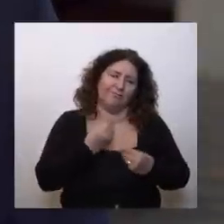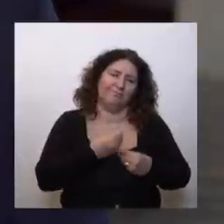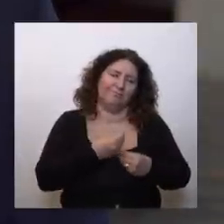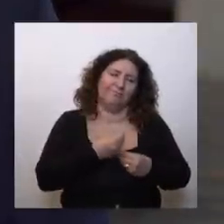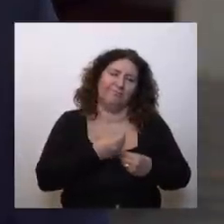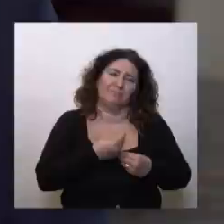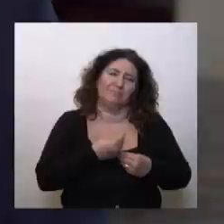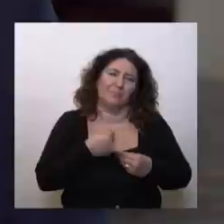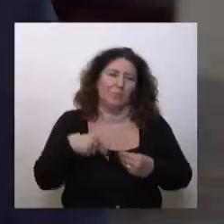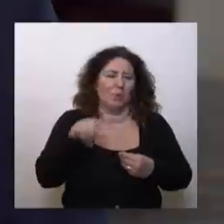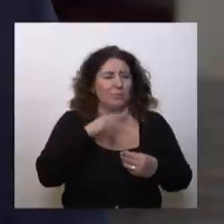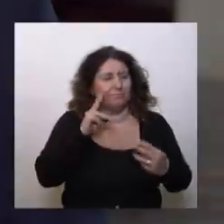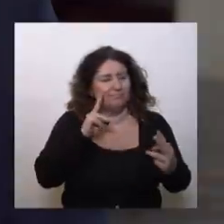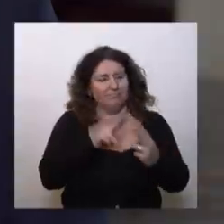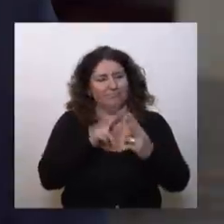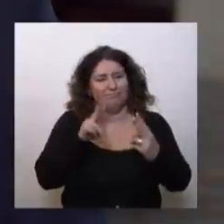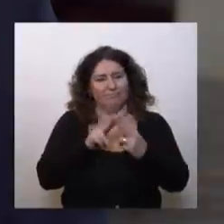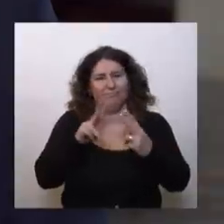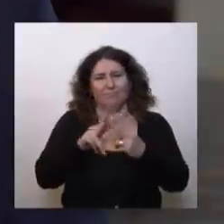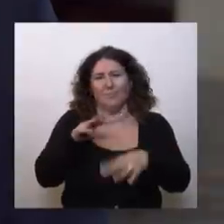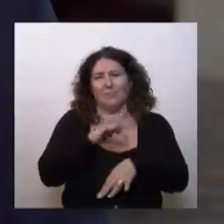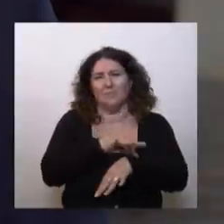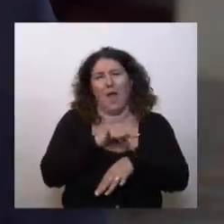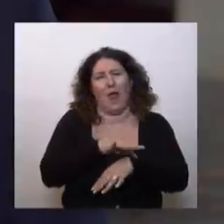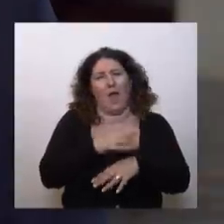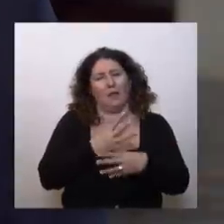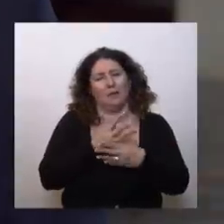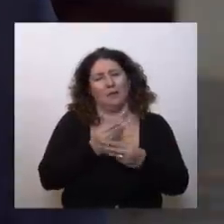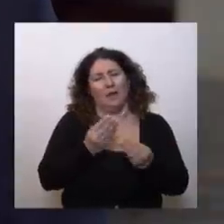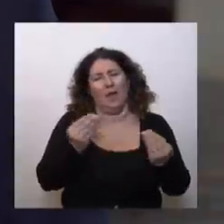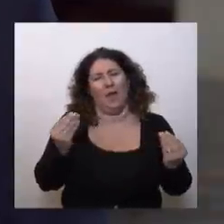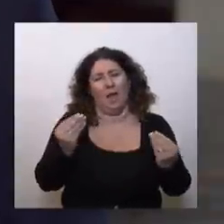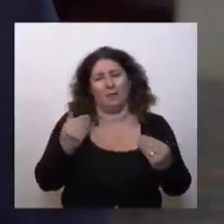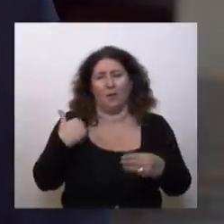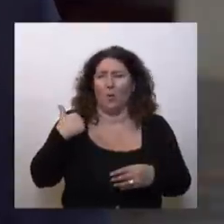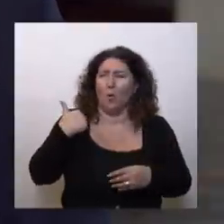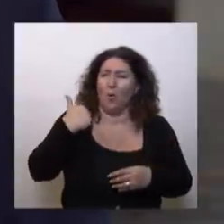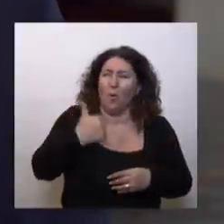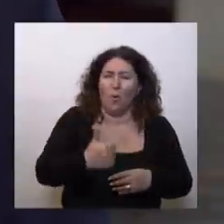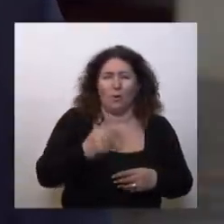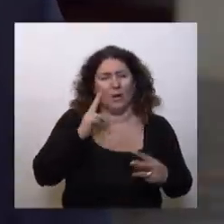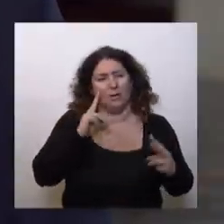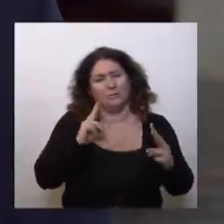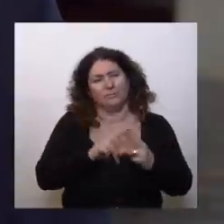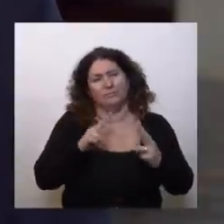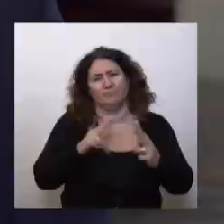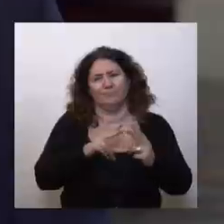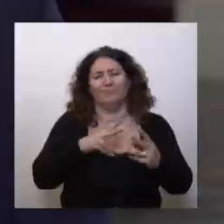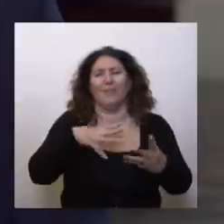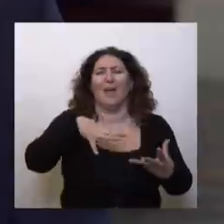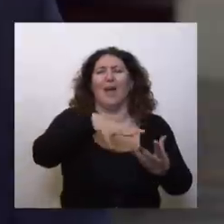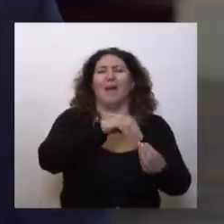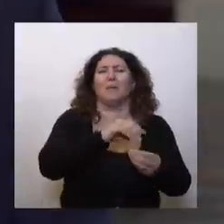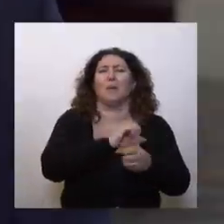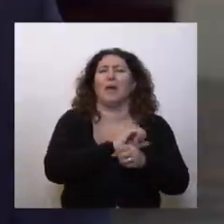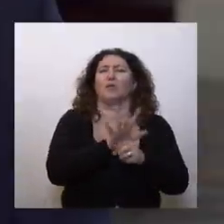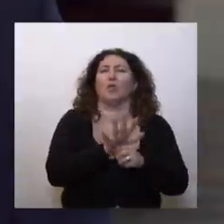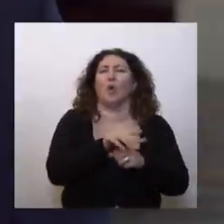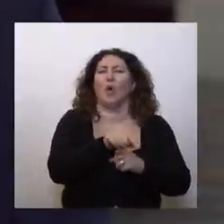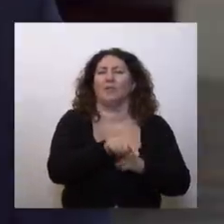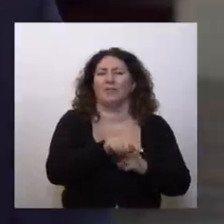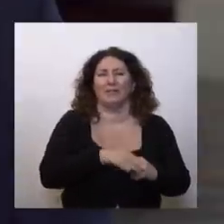che abbiamo incontrato e ancora incontriamo dopo un anno di pandemia nei reparti Covid.